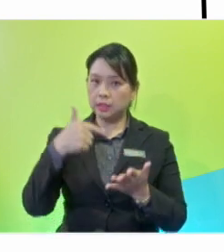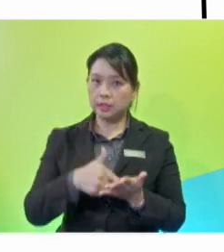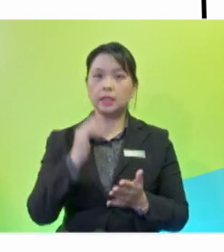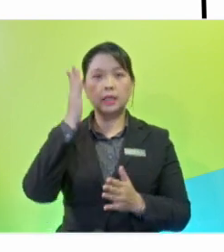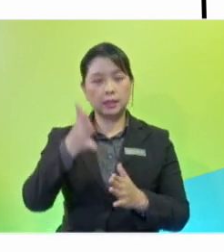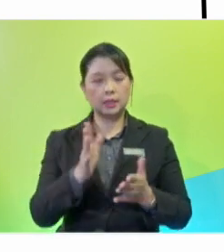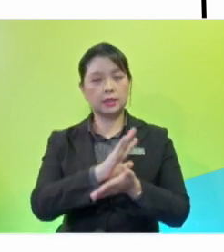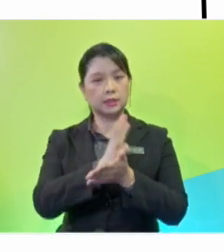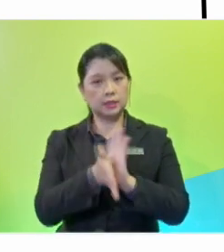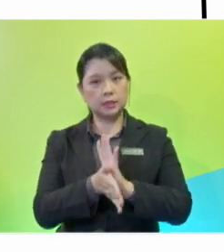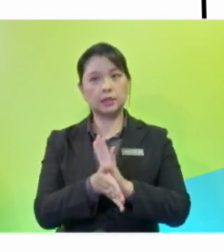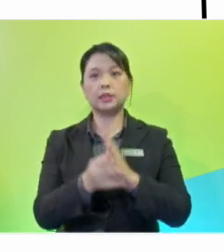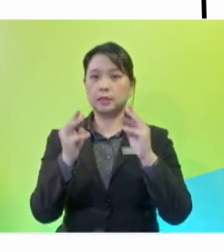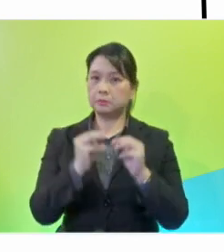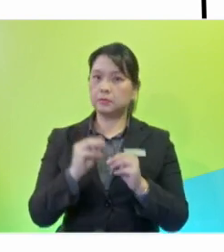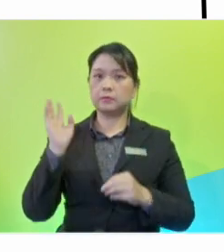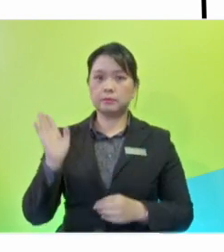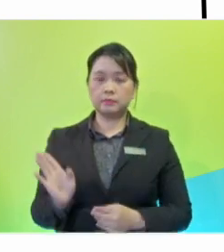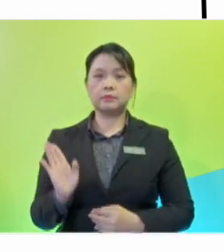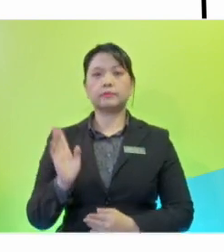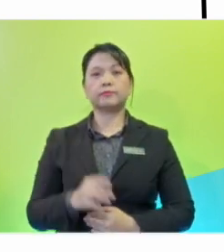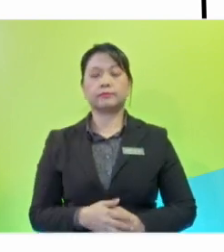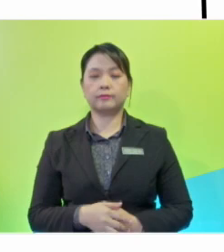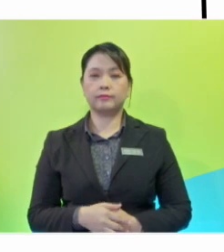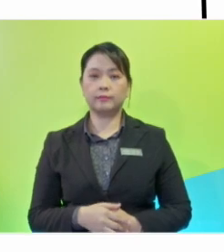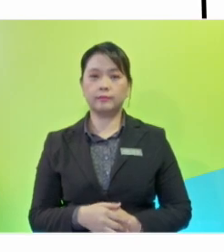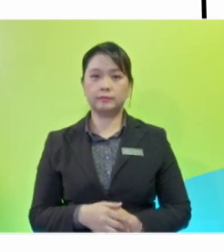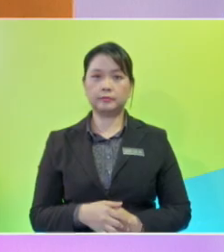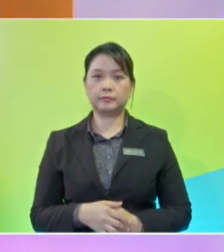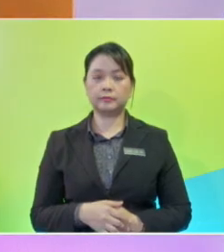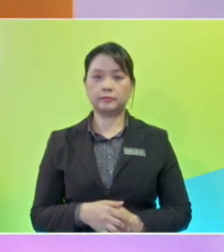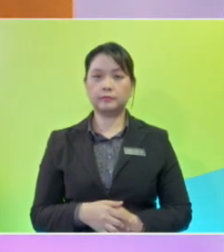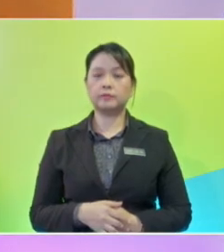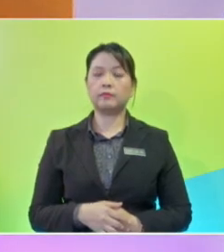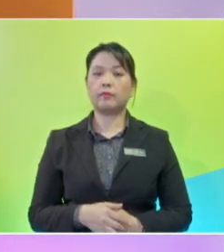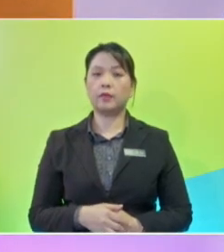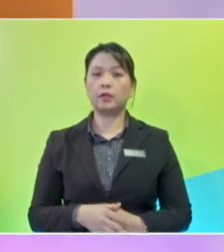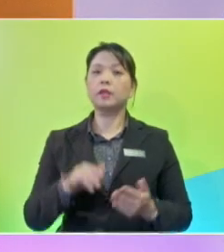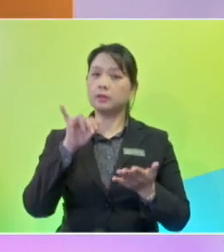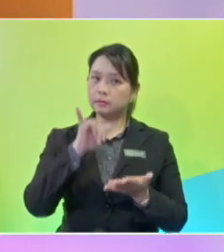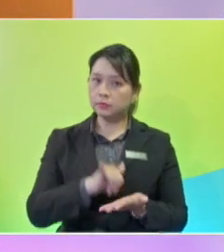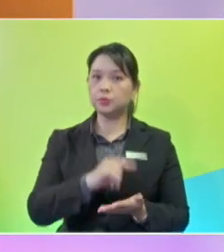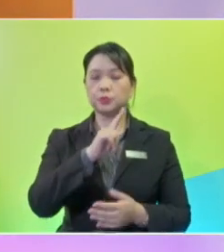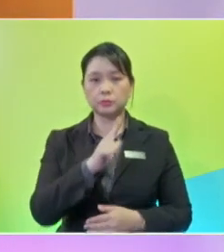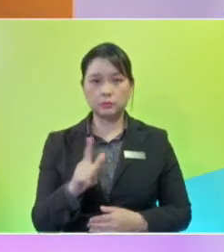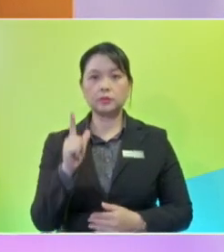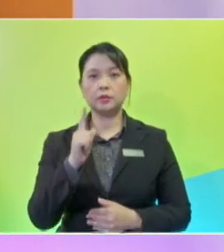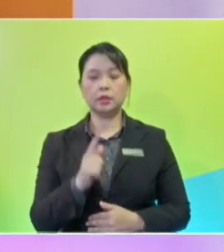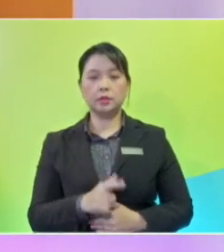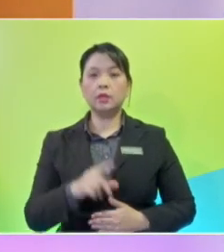cos 2 tolak 2x + y² + 6 y tolak 19 sama 0 itulah dia punya eee